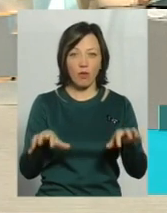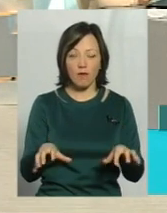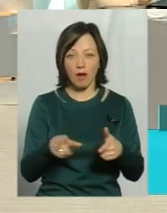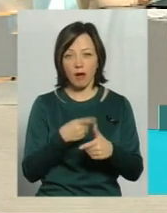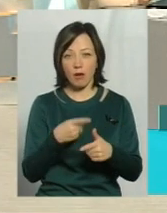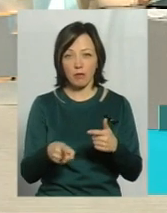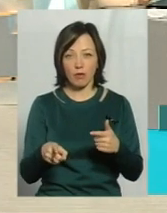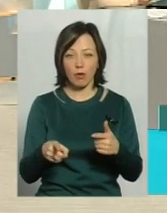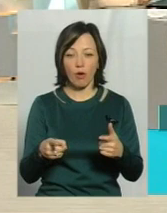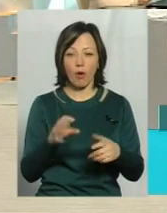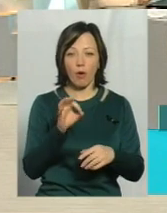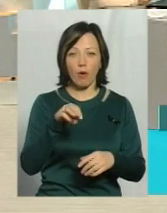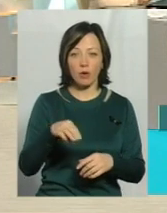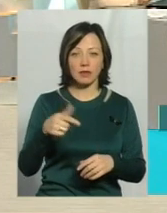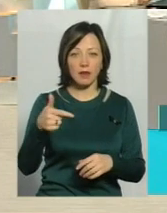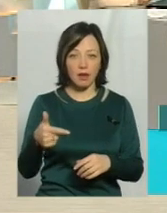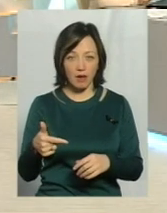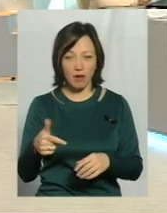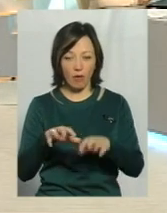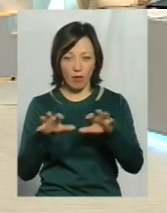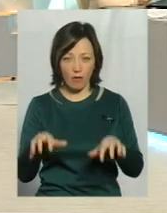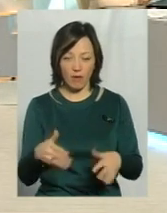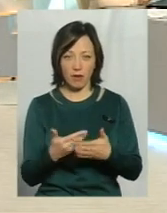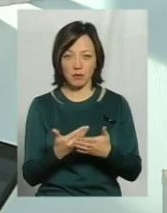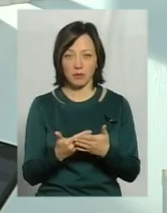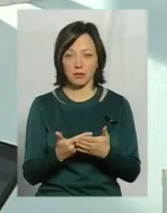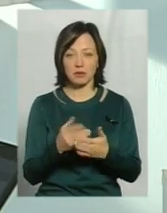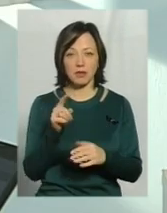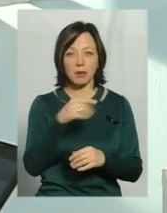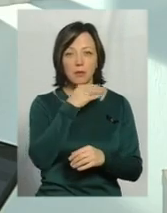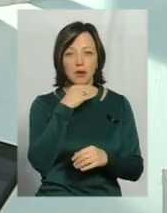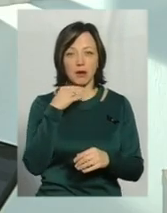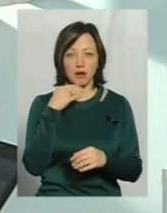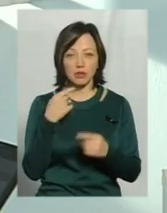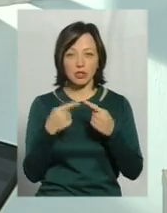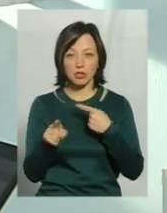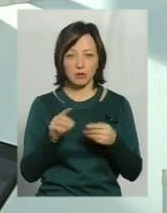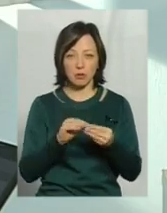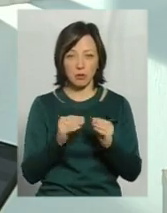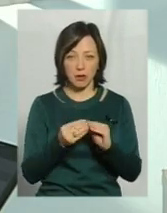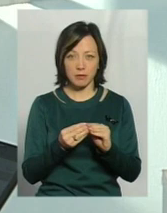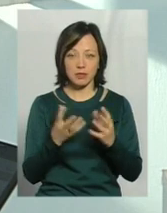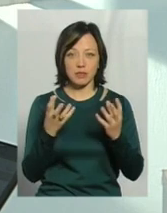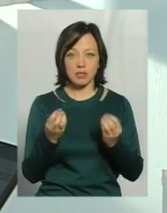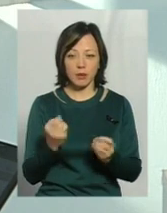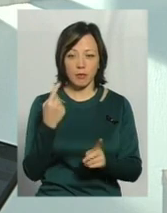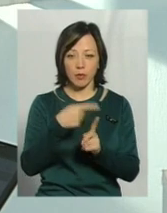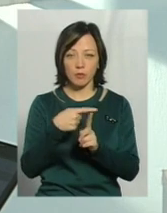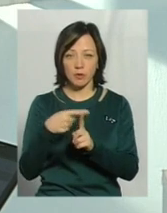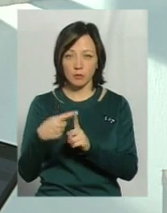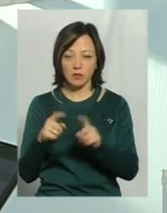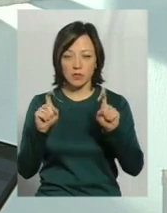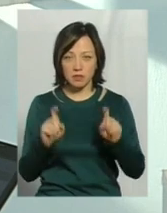або об'єднані територіальні громади, там багато в нього ще інших проблем, щоб він сів